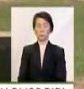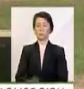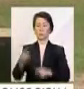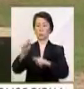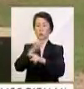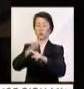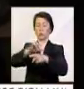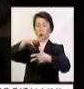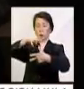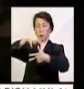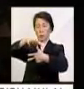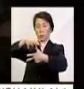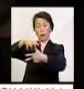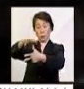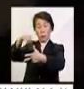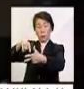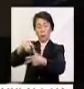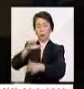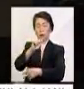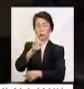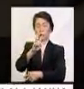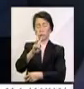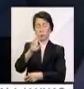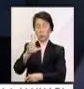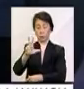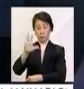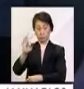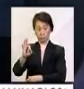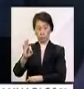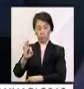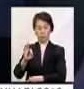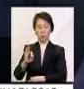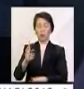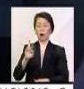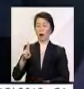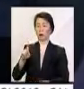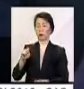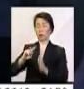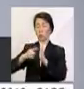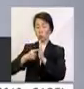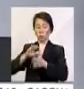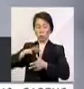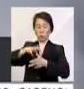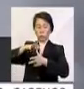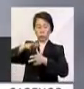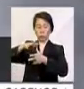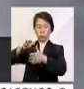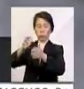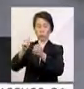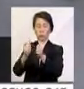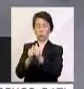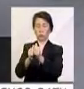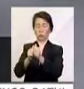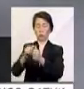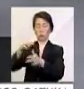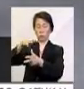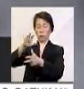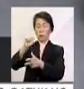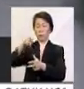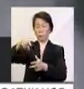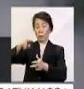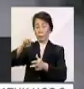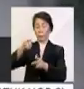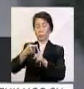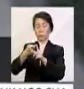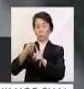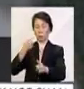Menggunakan helikopter jenis Agusta Westland AW139, kru RTM memulakan penerbangan bersama cawangan operasi udara maritim dari